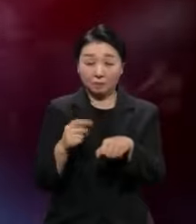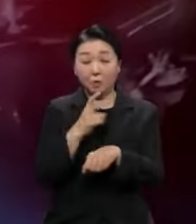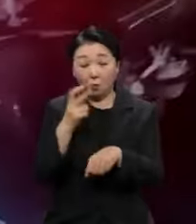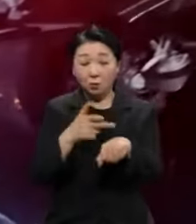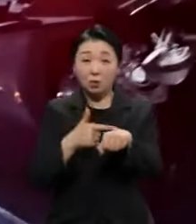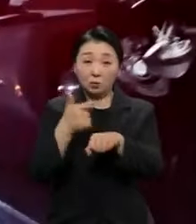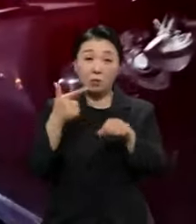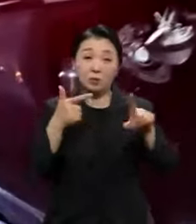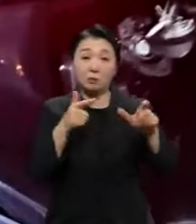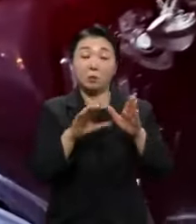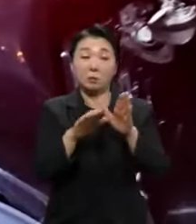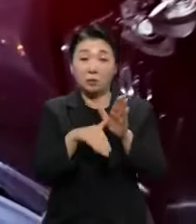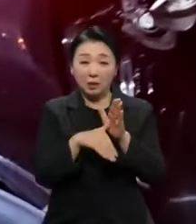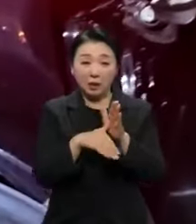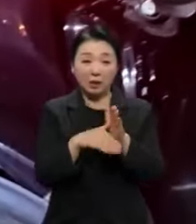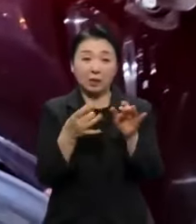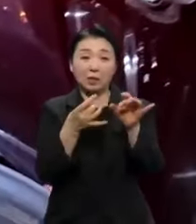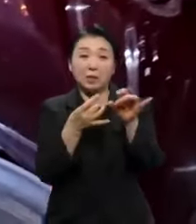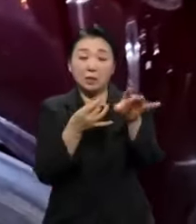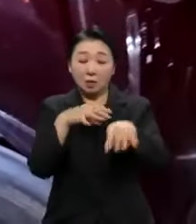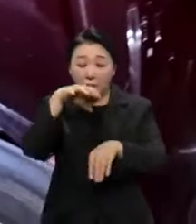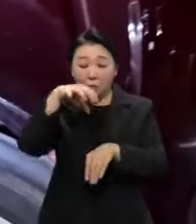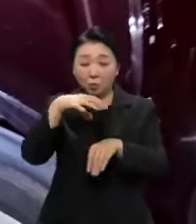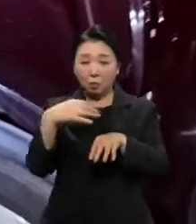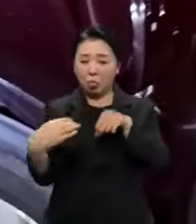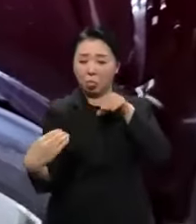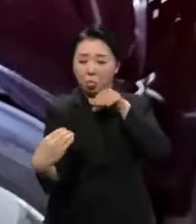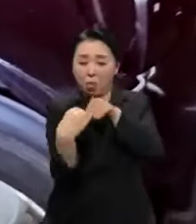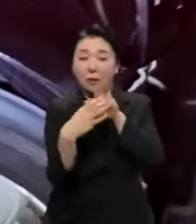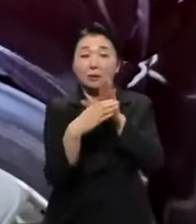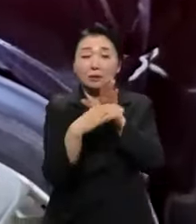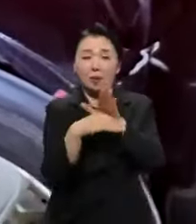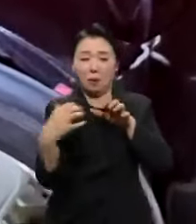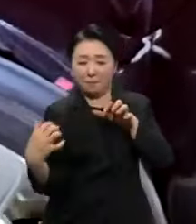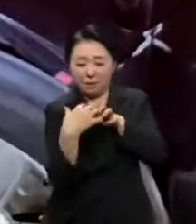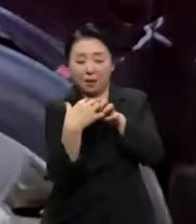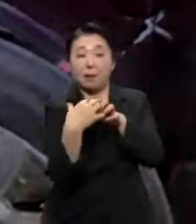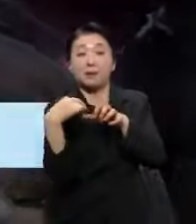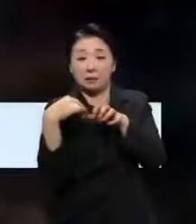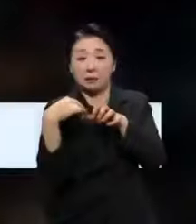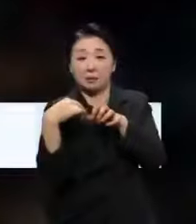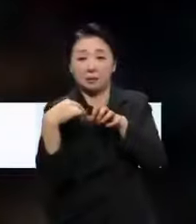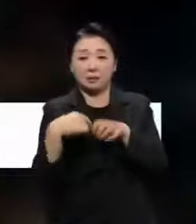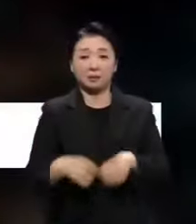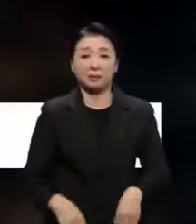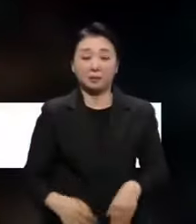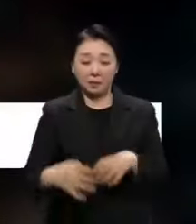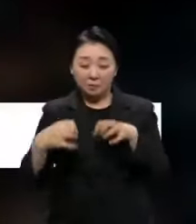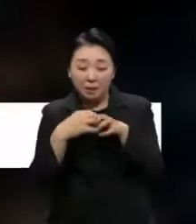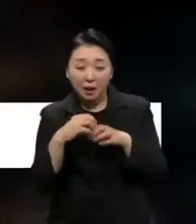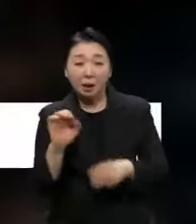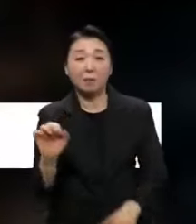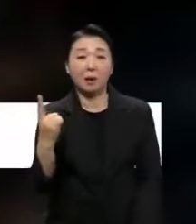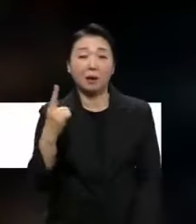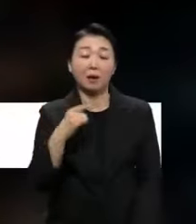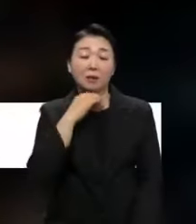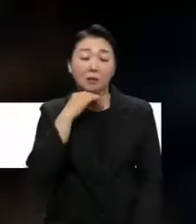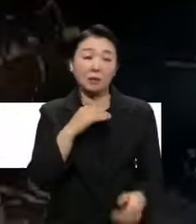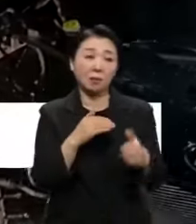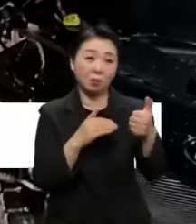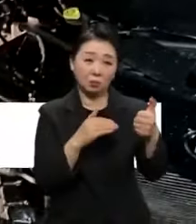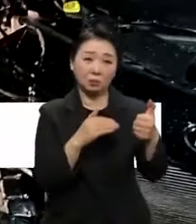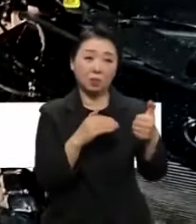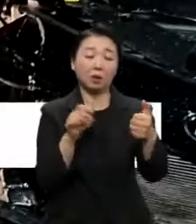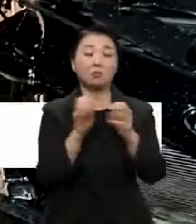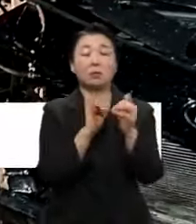통영시에서 역주행하던 SUV 차량이 마주오던 차량을 정면 충돌했습니다이 사고로 50대 운전자가 숨졌고